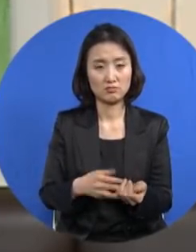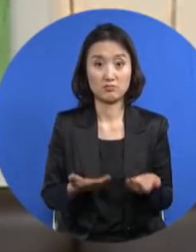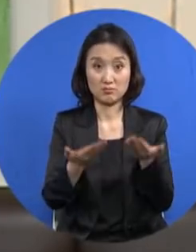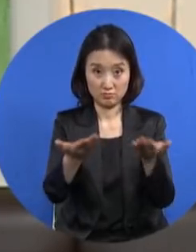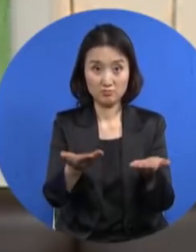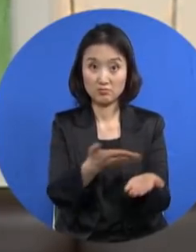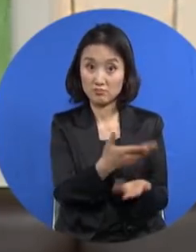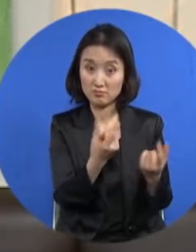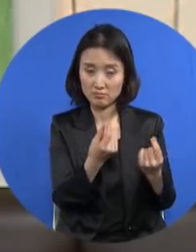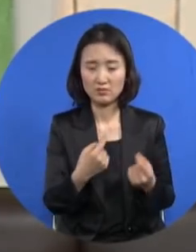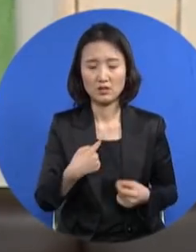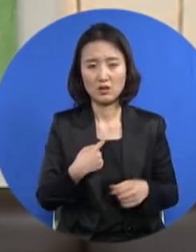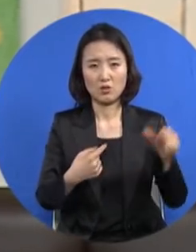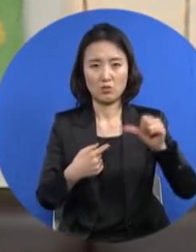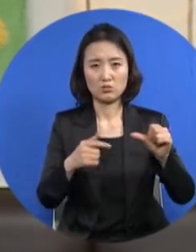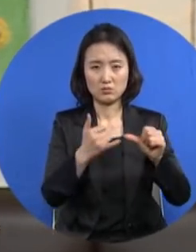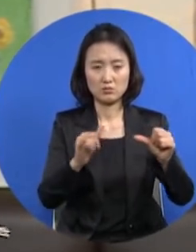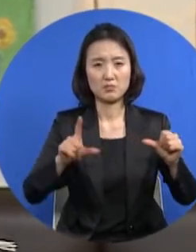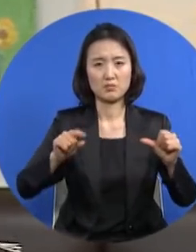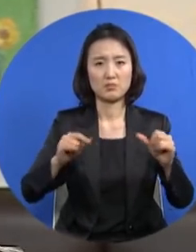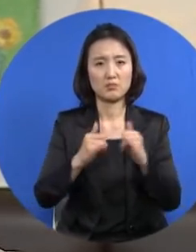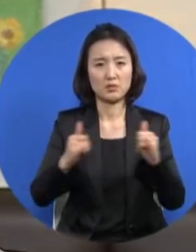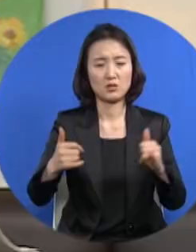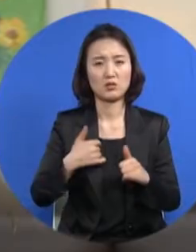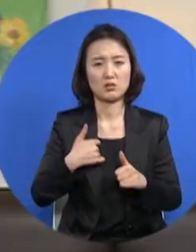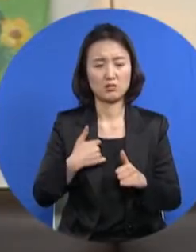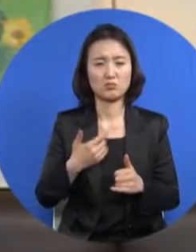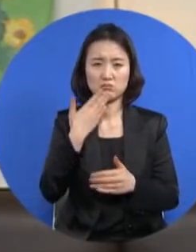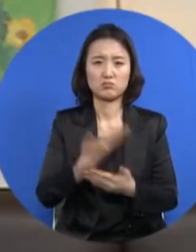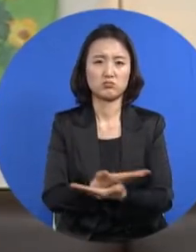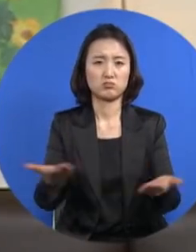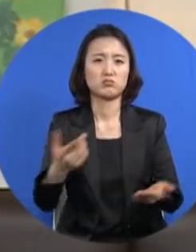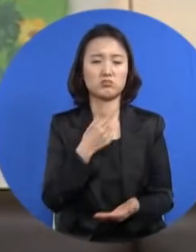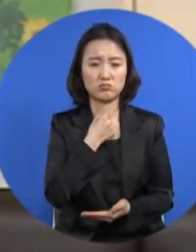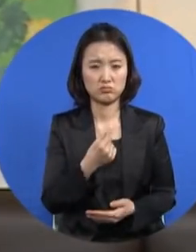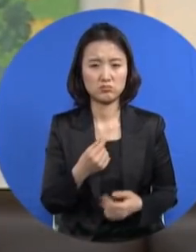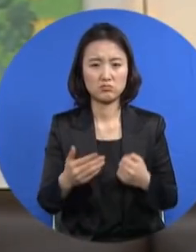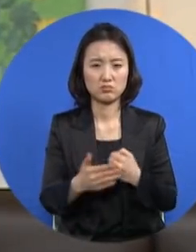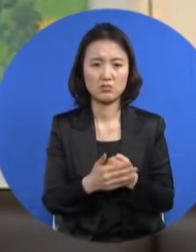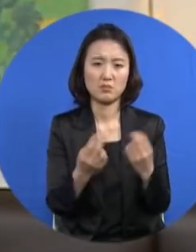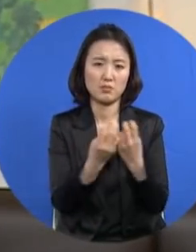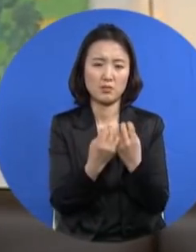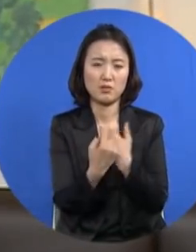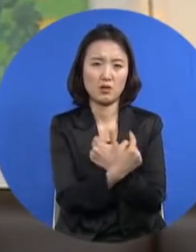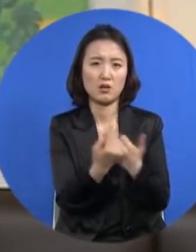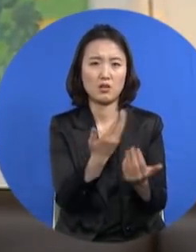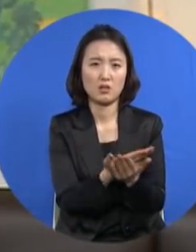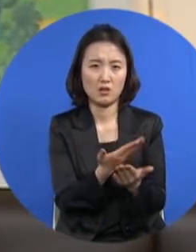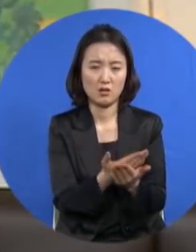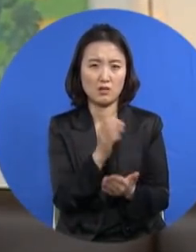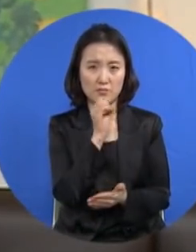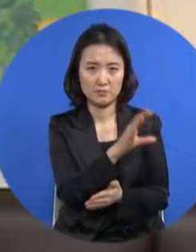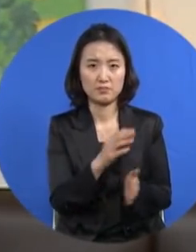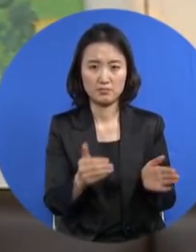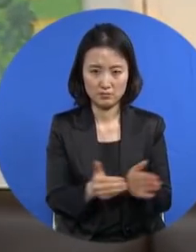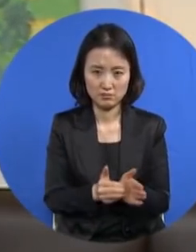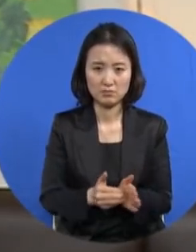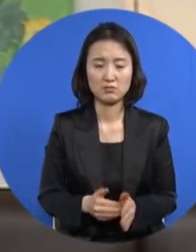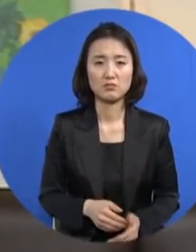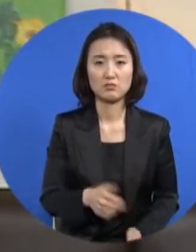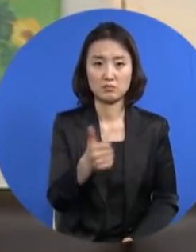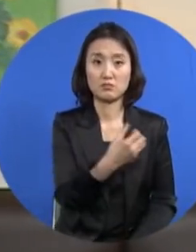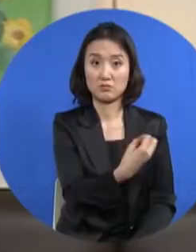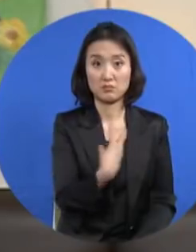선사하지만 나는 5,000명이나 10,000명한테 선사할 테니 나한테 그 노하우를 가르쳐 달라 라고 얘기를 하니까